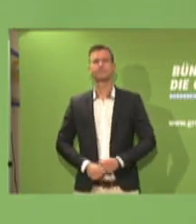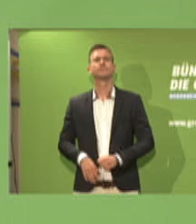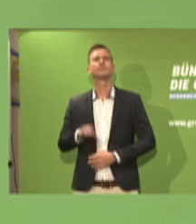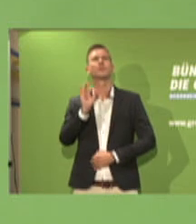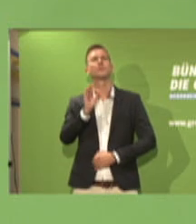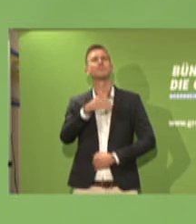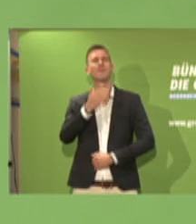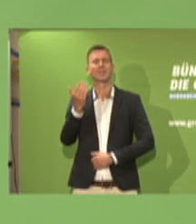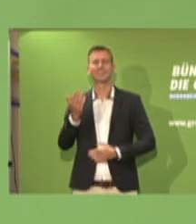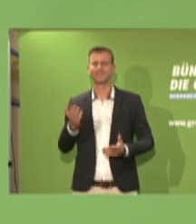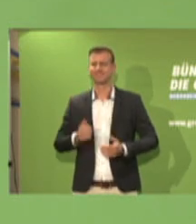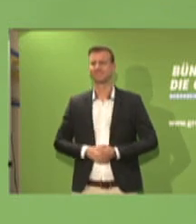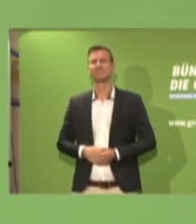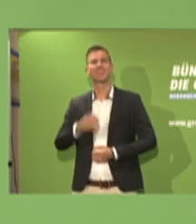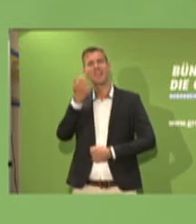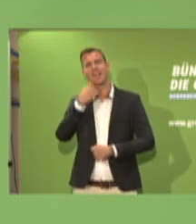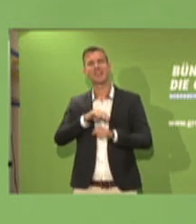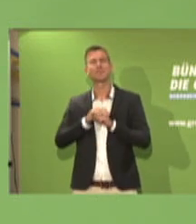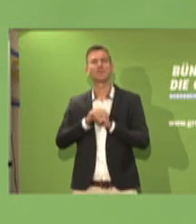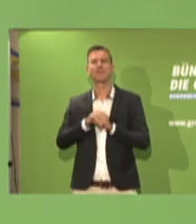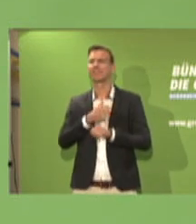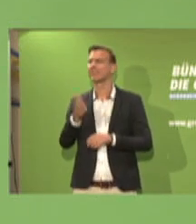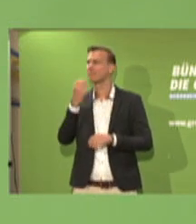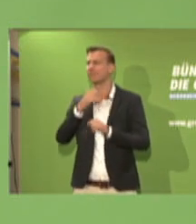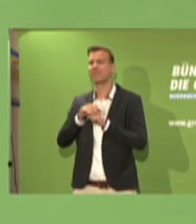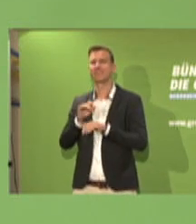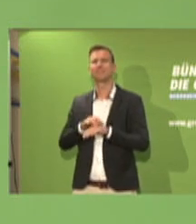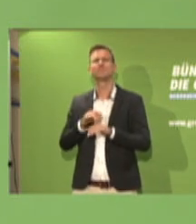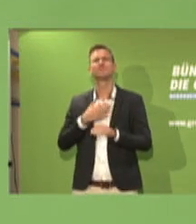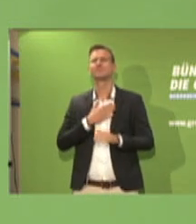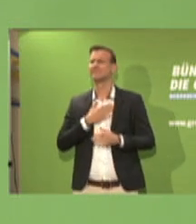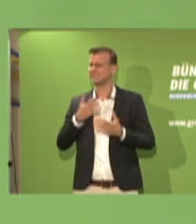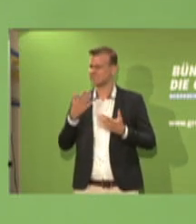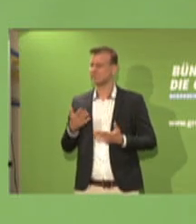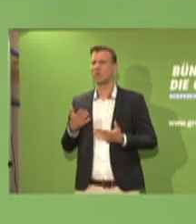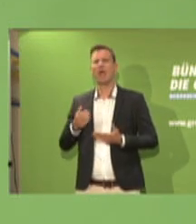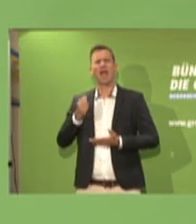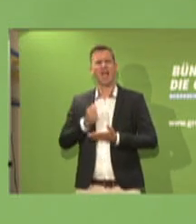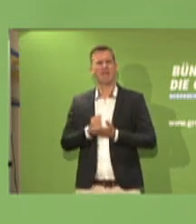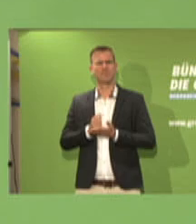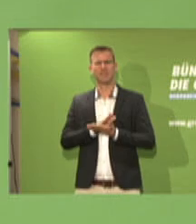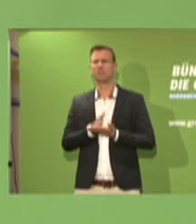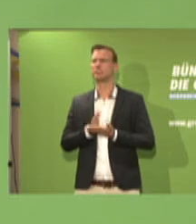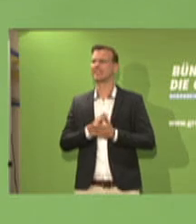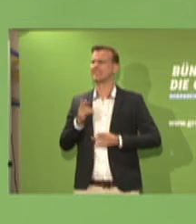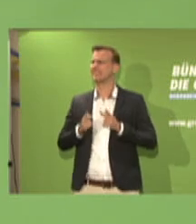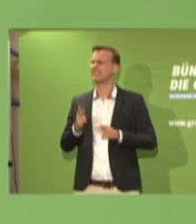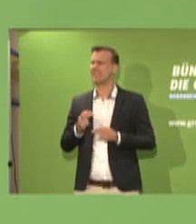Guten Morgen. Liebe Freundinnen und Freunde, mit welchen Argumenten bewirbt man sich um das Amt einer